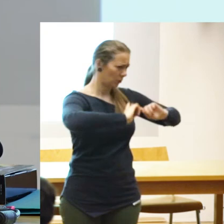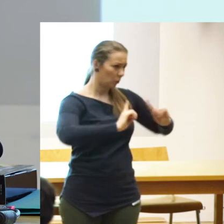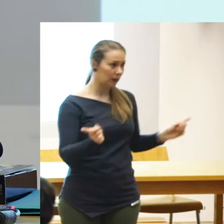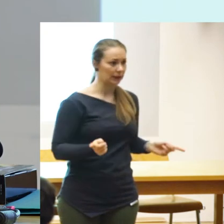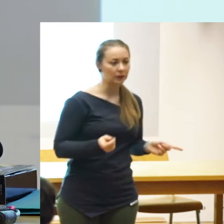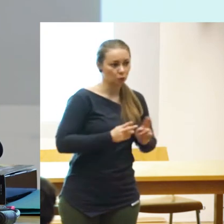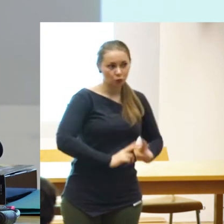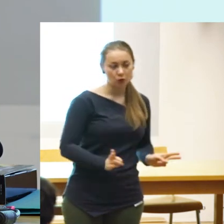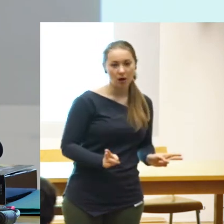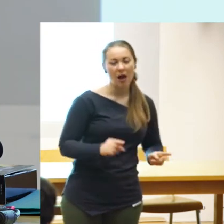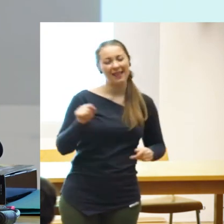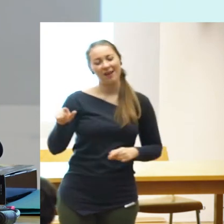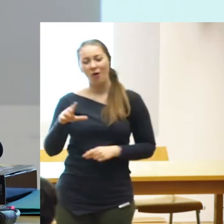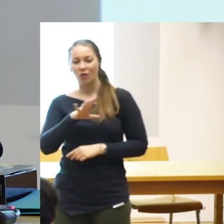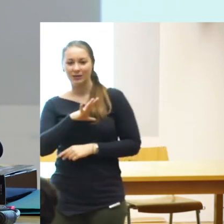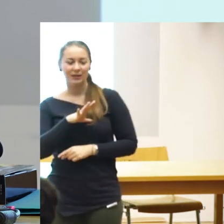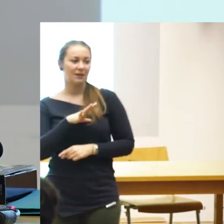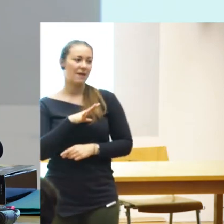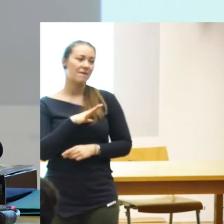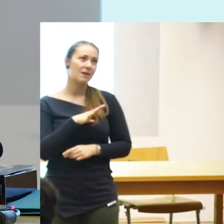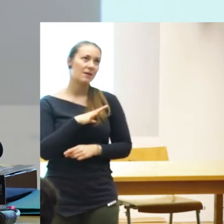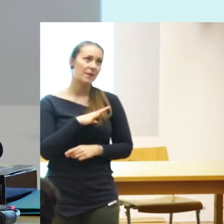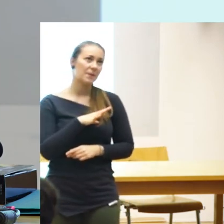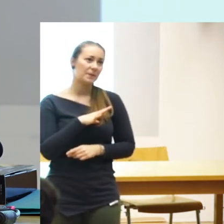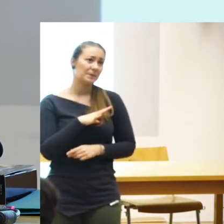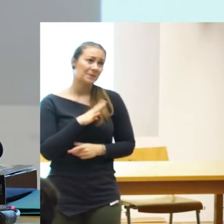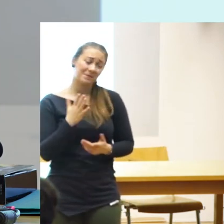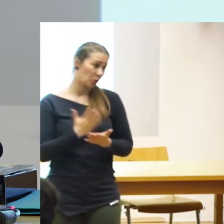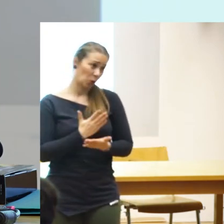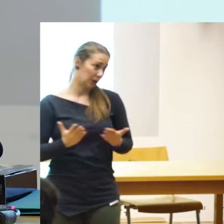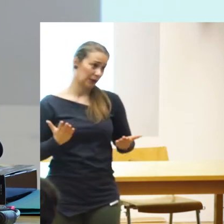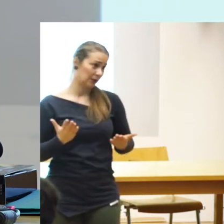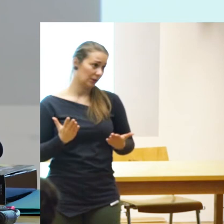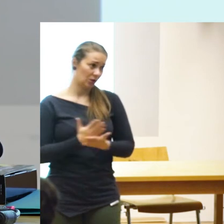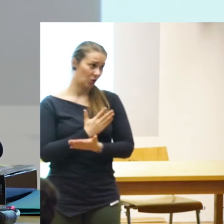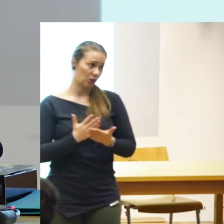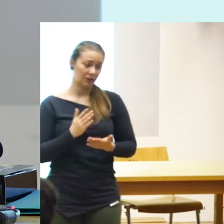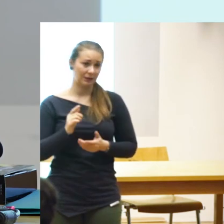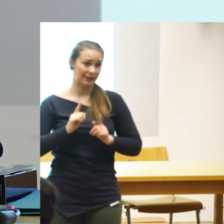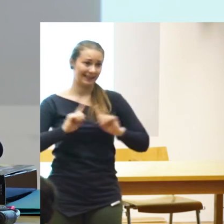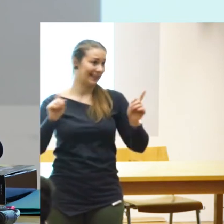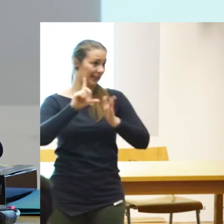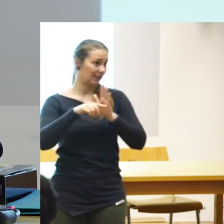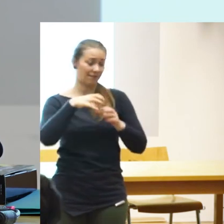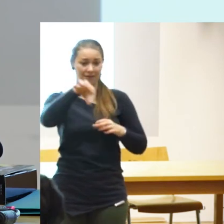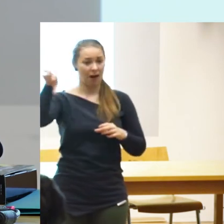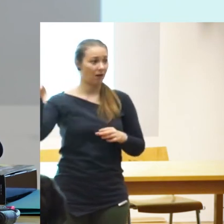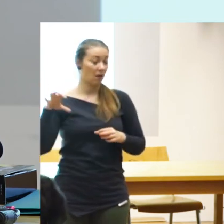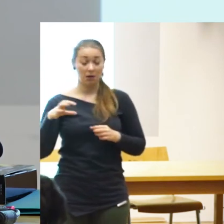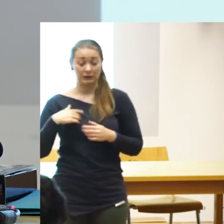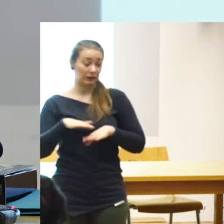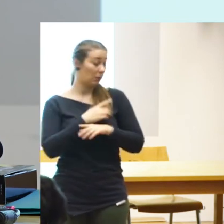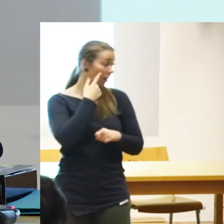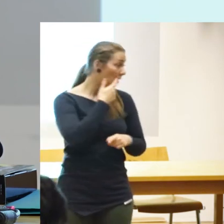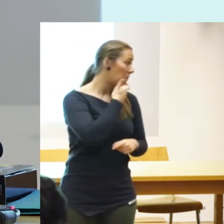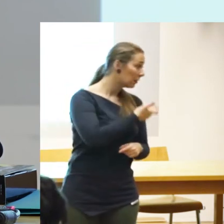tady dlouhodobě, řekněme, přítomné. Je velký rozdíl mezi tím, jak funguje vlastně tato oblast v Plzni, v Brně